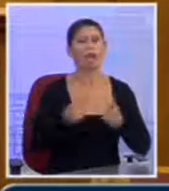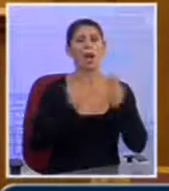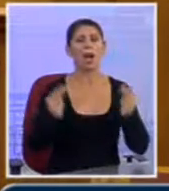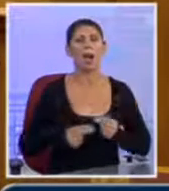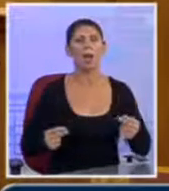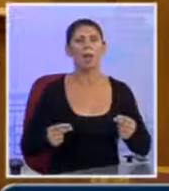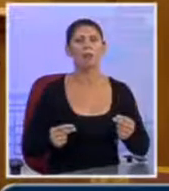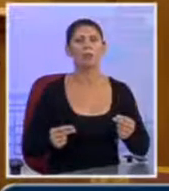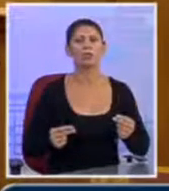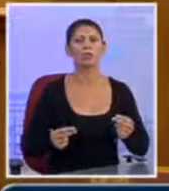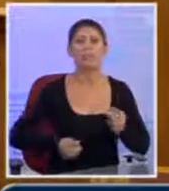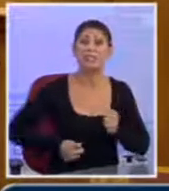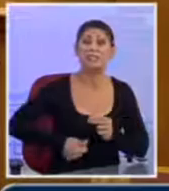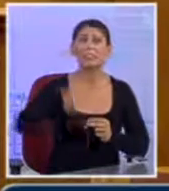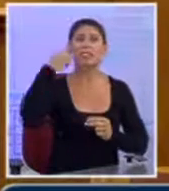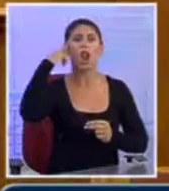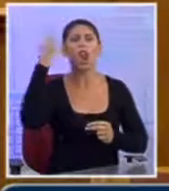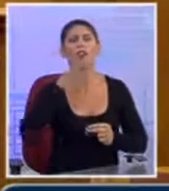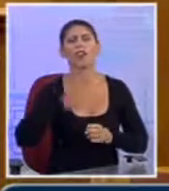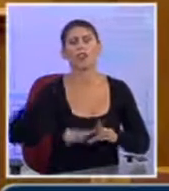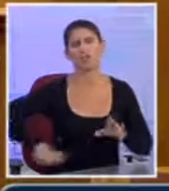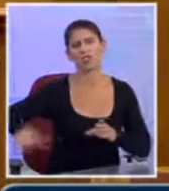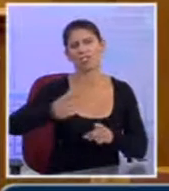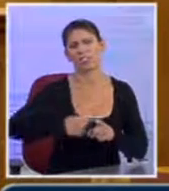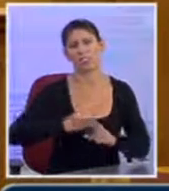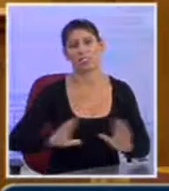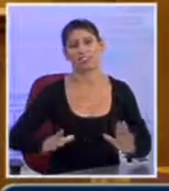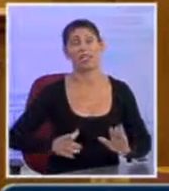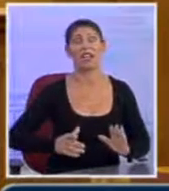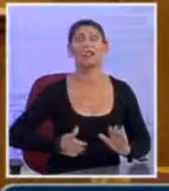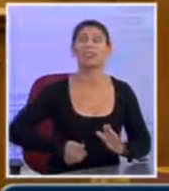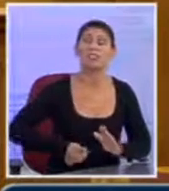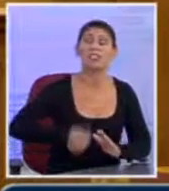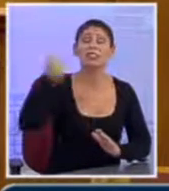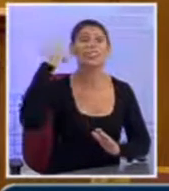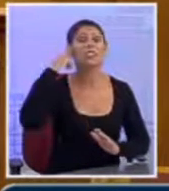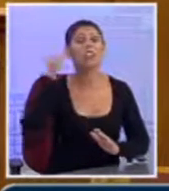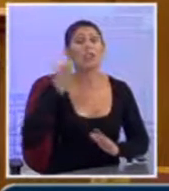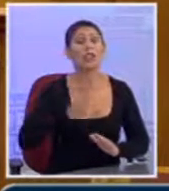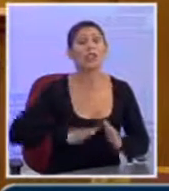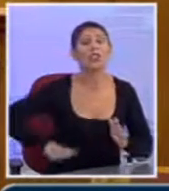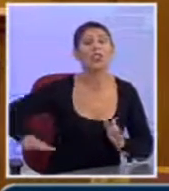θριάμβου της λογικής του ελληνικού λαού. Ήταν ένας θρίαμβος της λογικής του ελληνικού λαού.